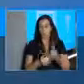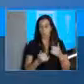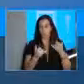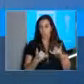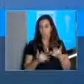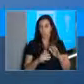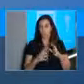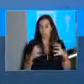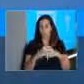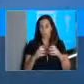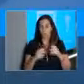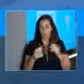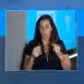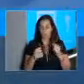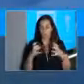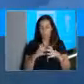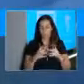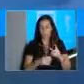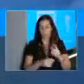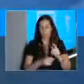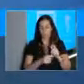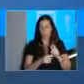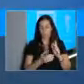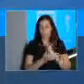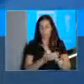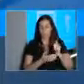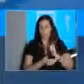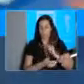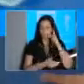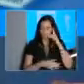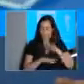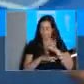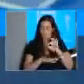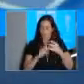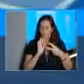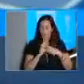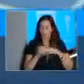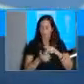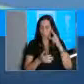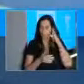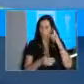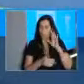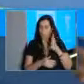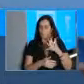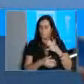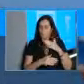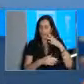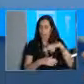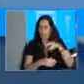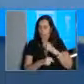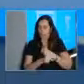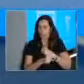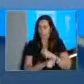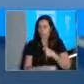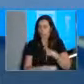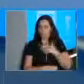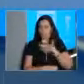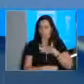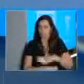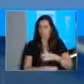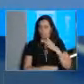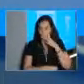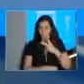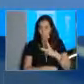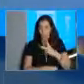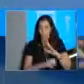אפוטרופסות על הגרעינים התורניים. ואנחנו יודעים מה תפקידם, ואנחנו יודעים מה התוכניות שלהם, ואנחנו יודעים מה הסיורים שהם עורכים. אני אספר לך. ואנחנו